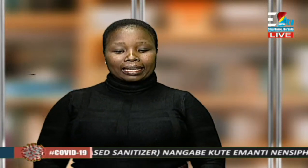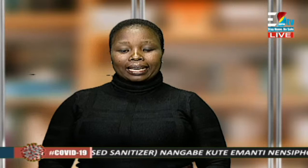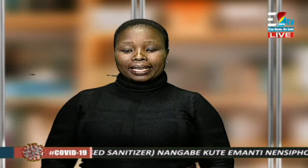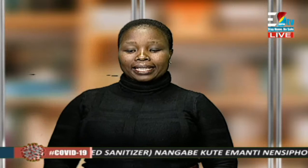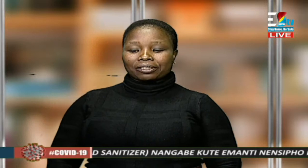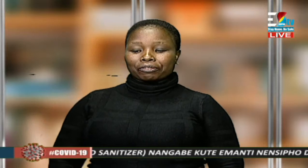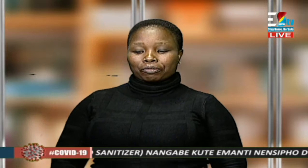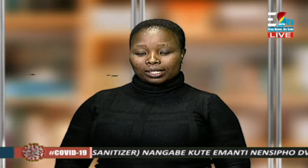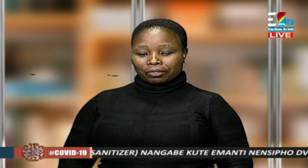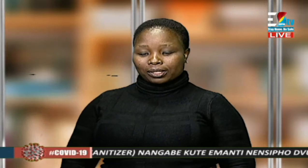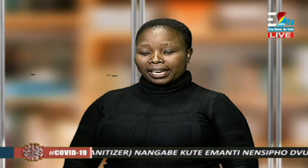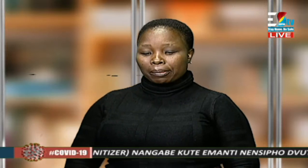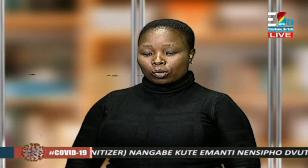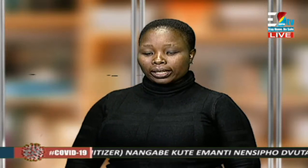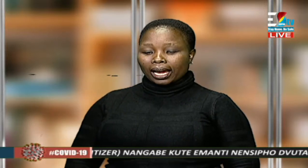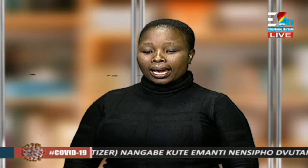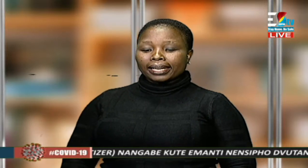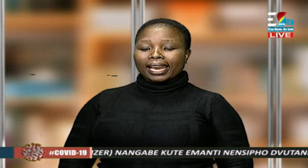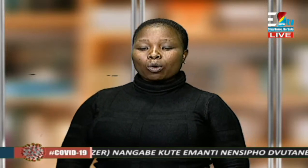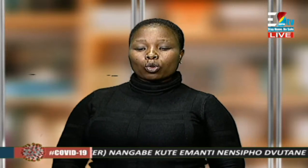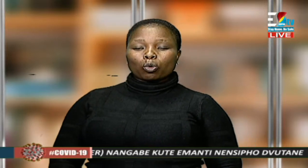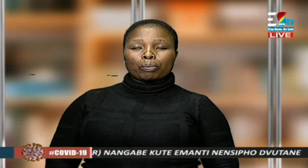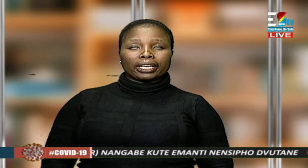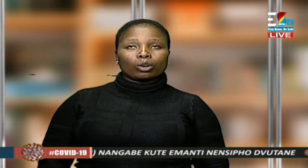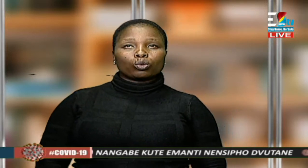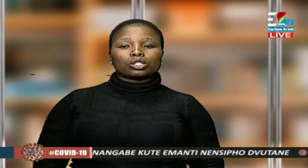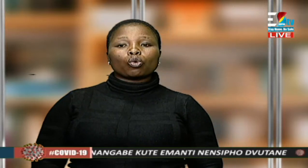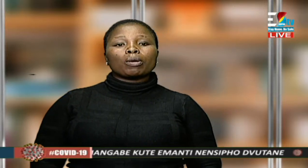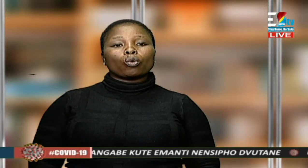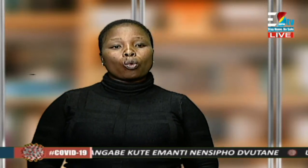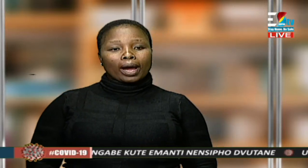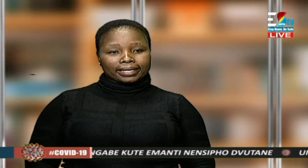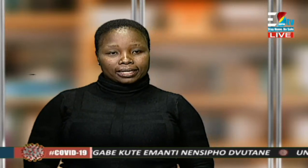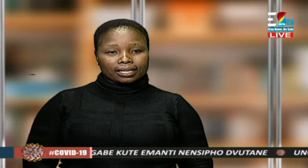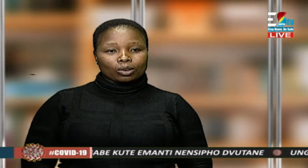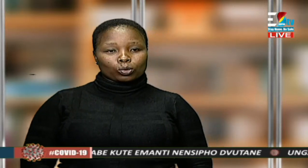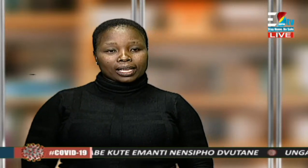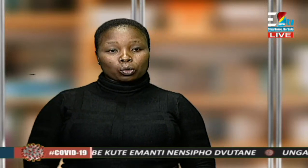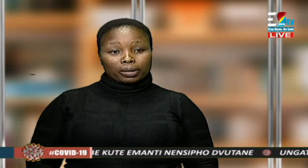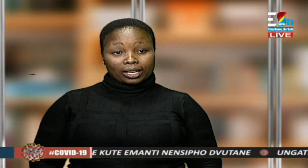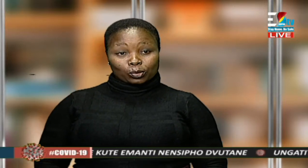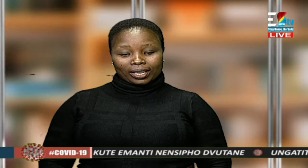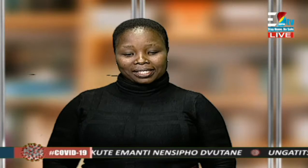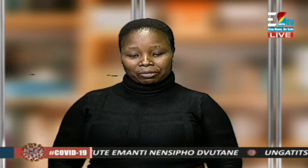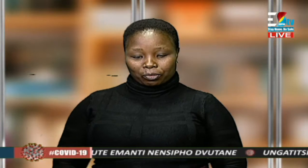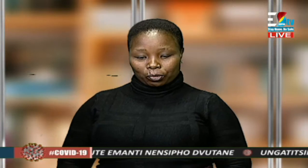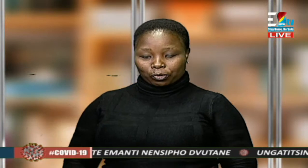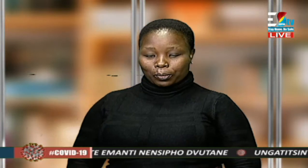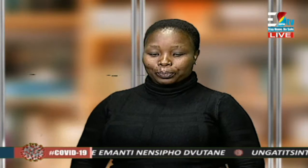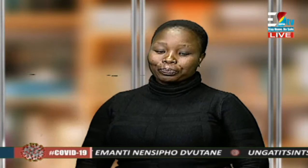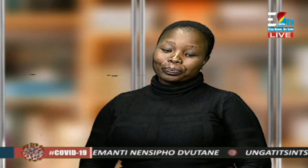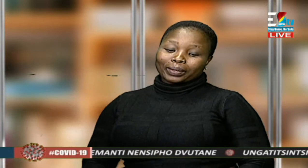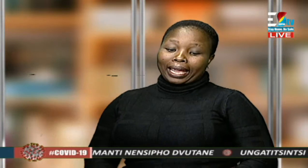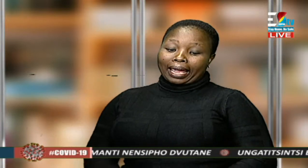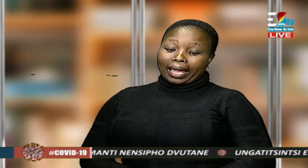kafishane le yesifundo sethu sanamuhla naku lokubhekeke ukuthi ube ukwadi kusachubeka sona